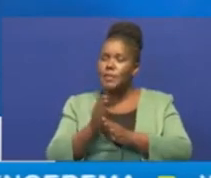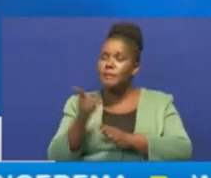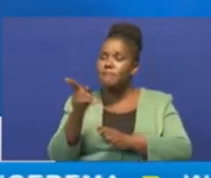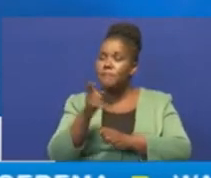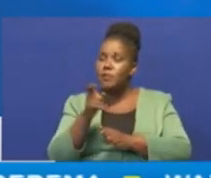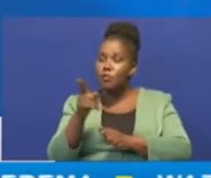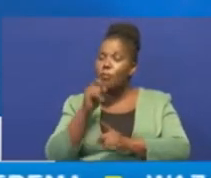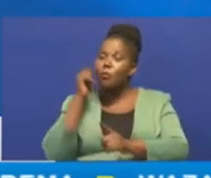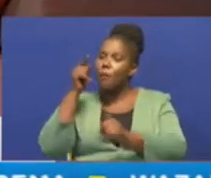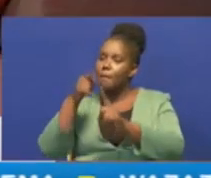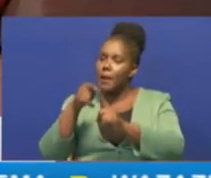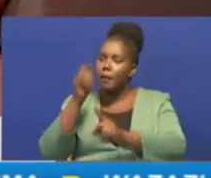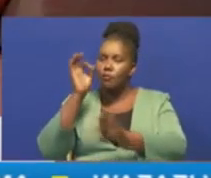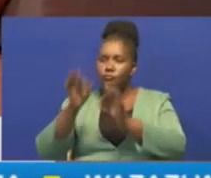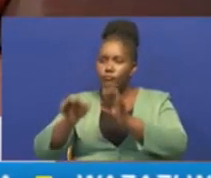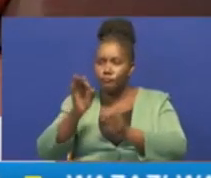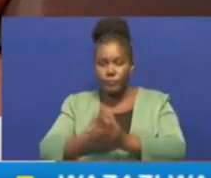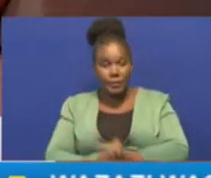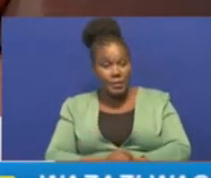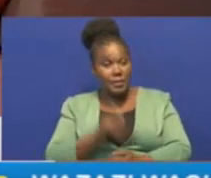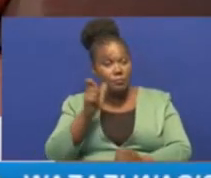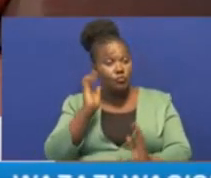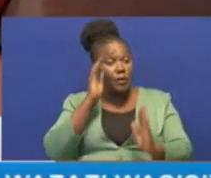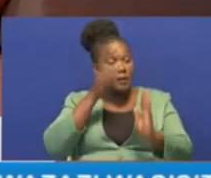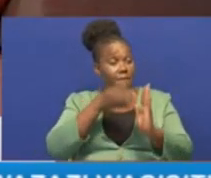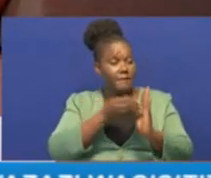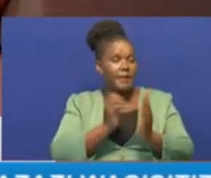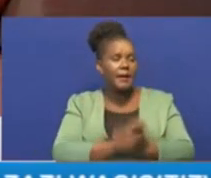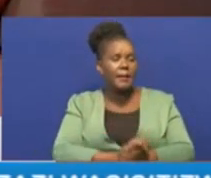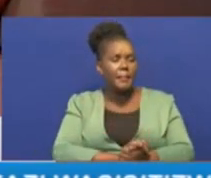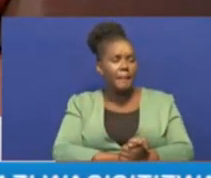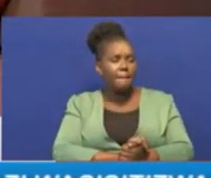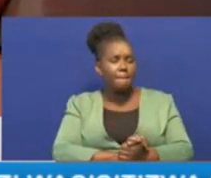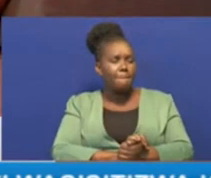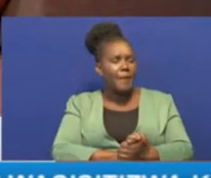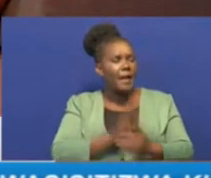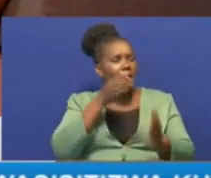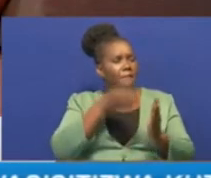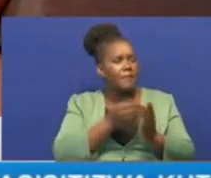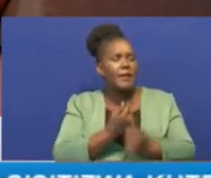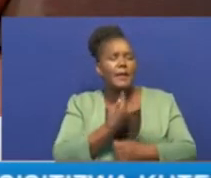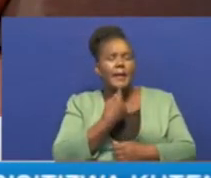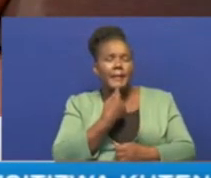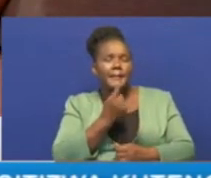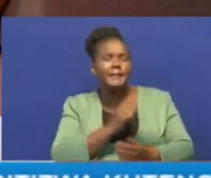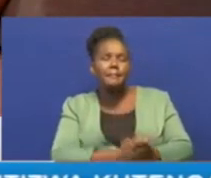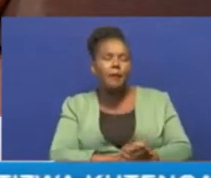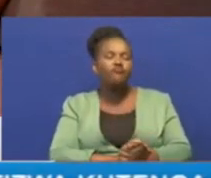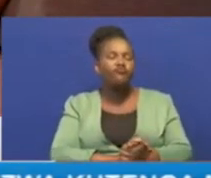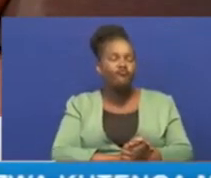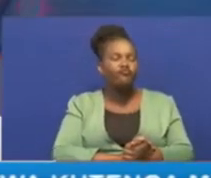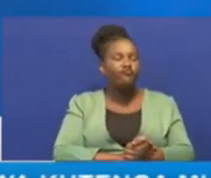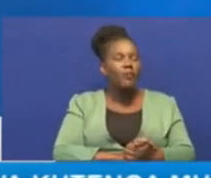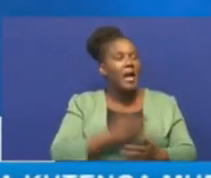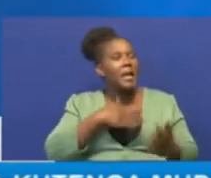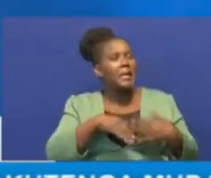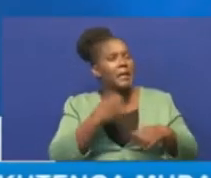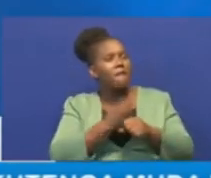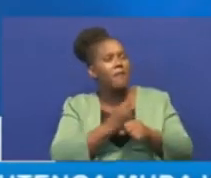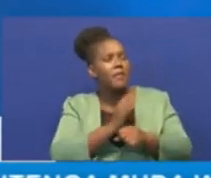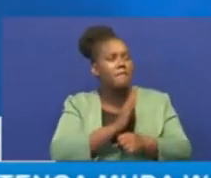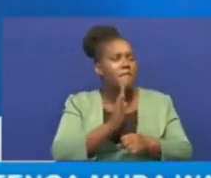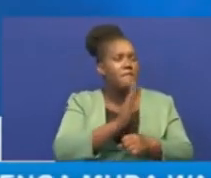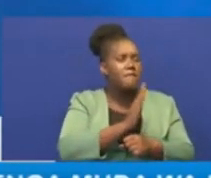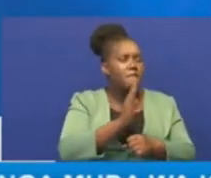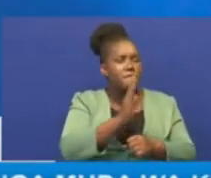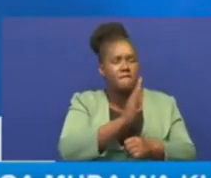waliokopea. Mtu pale anakuja kuwaletea wazo kwenye vile vikao vya kila mwezi tunaokutana, anakwambia nataka nikafanye, sababu lazima mmoje kidogo na maendeleo na